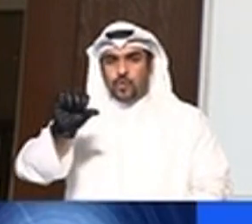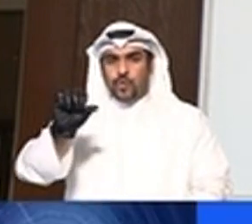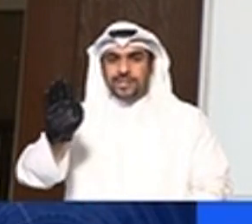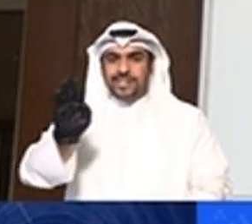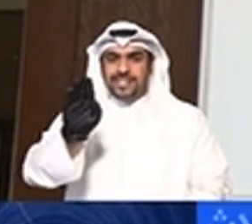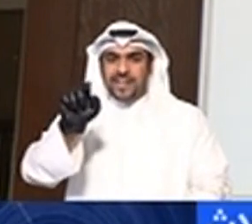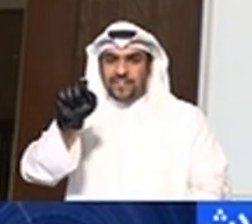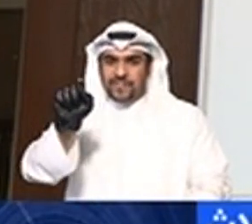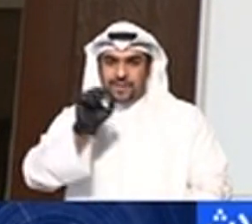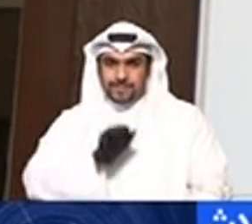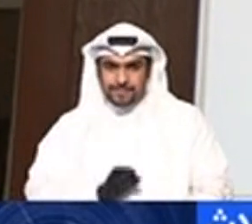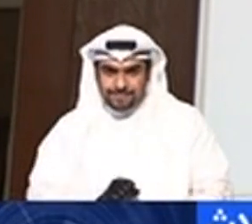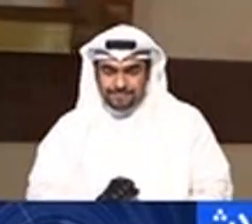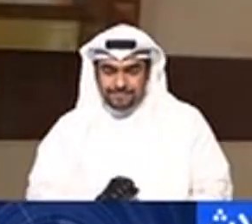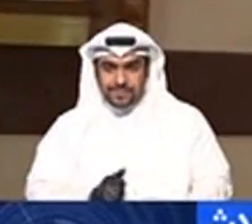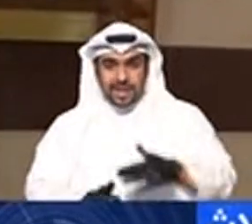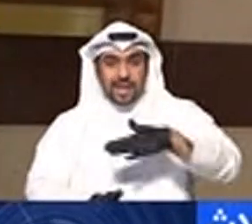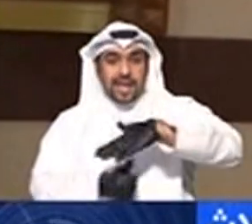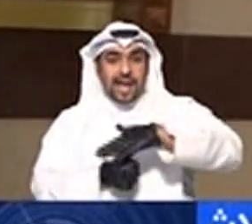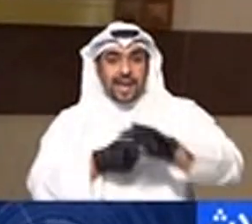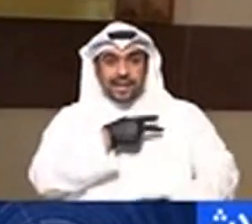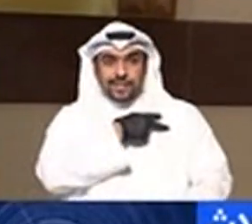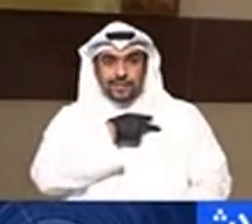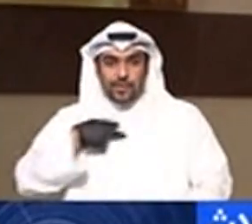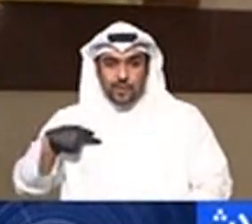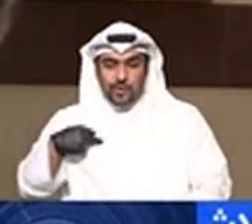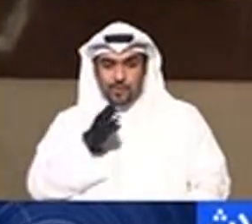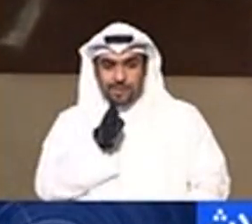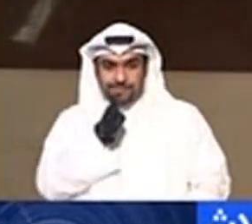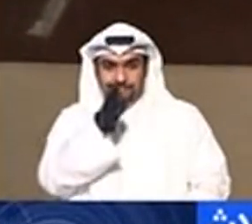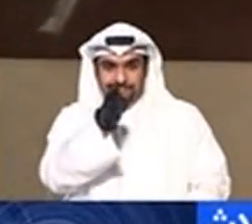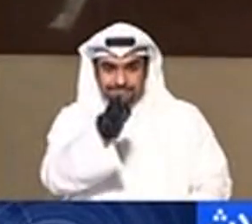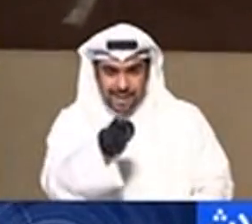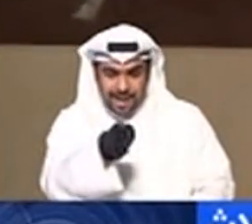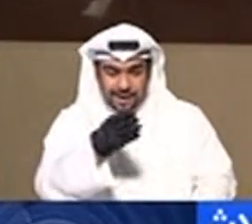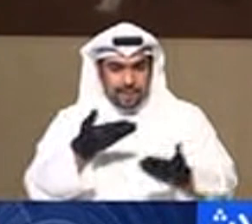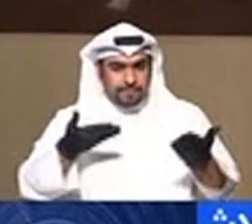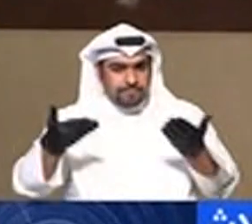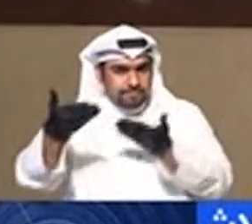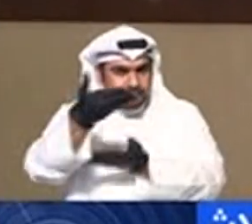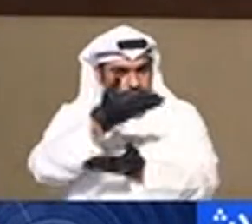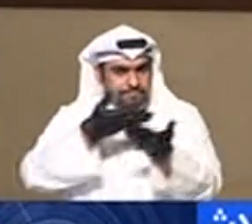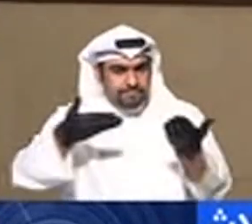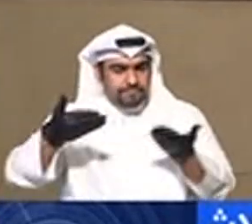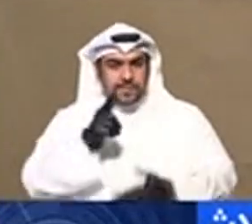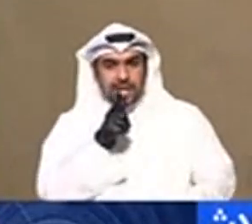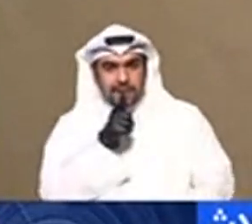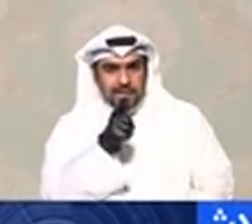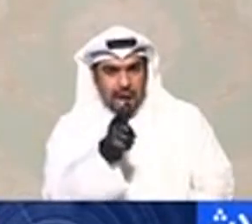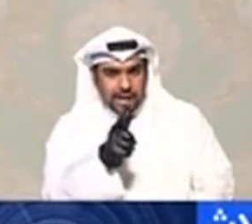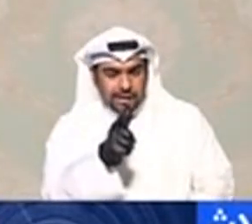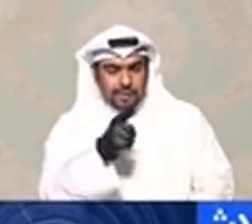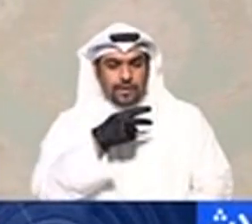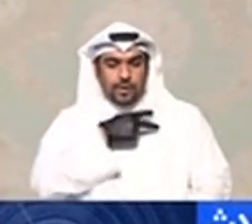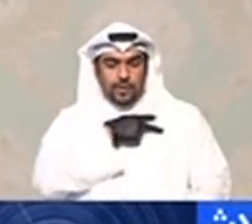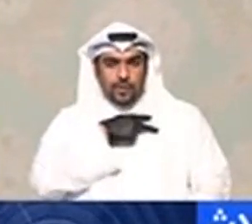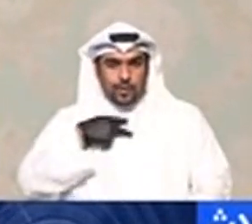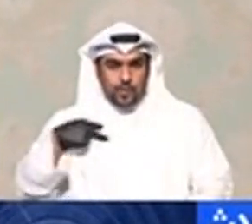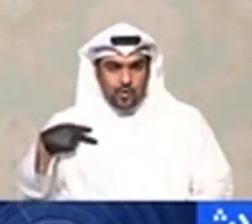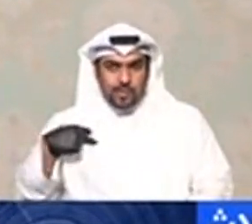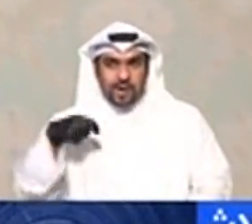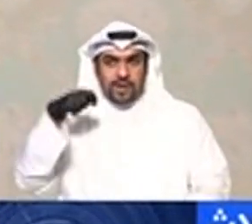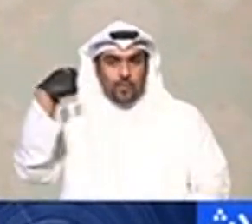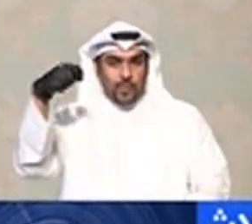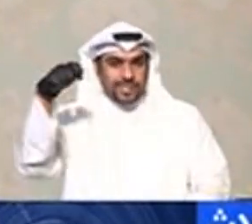للقضاء. وأكد سموه في ختام الزيارة على أهمية تعزيز التعاون بين السلطات الثلاث التشريعية والتنفيذية